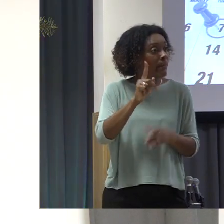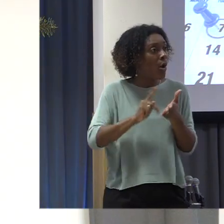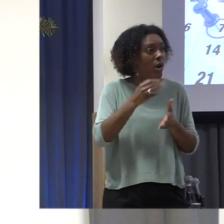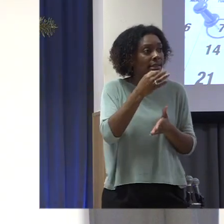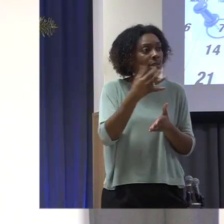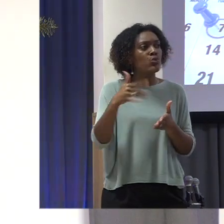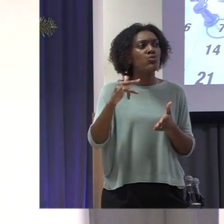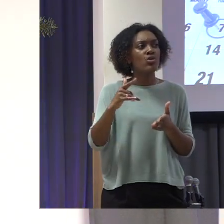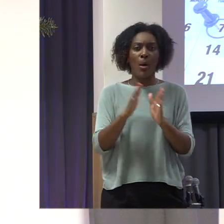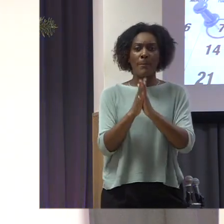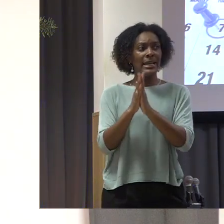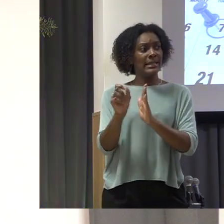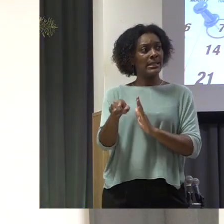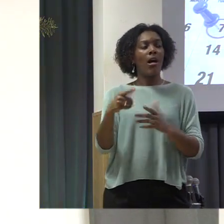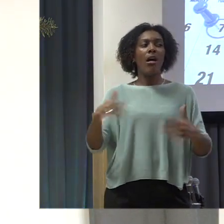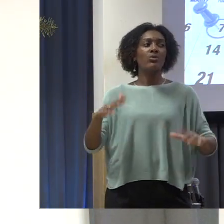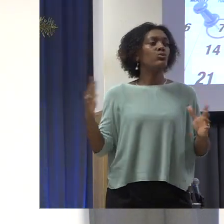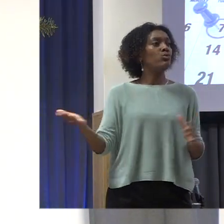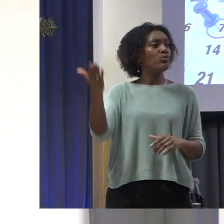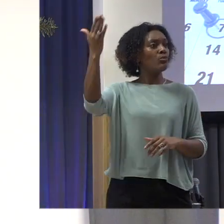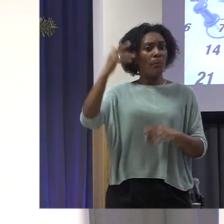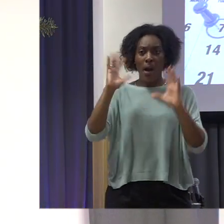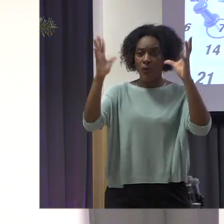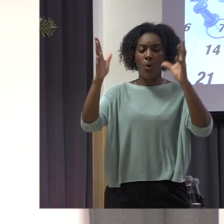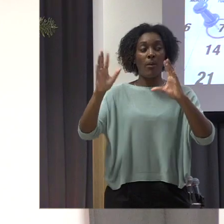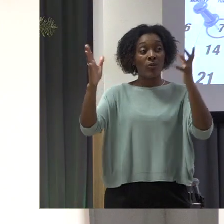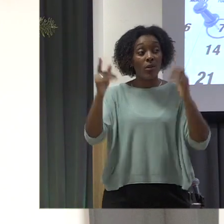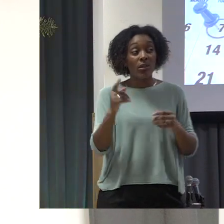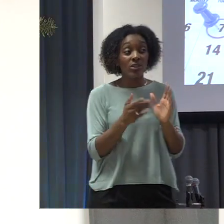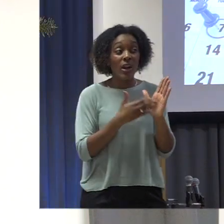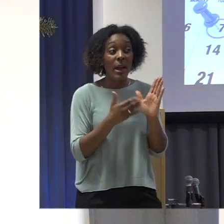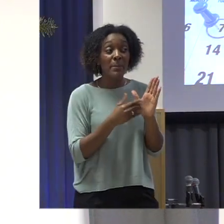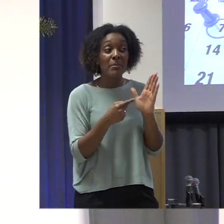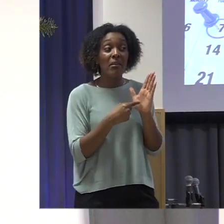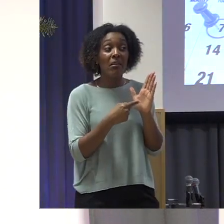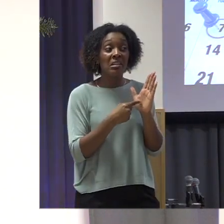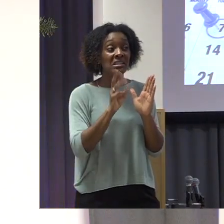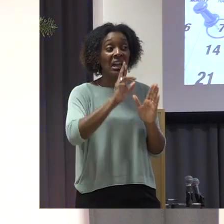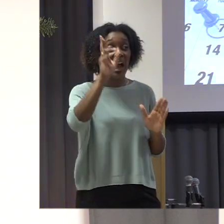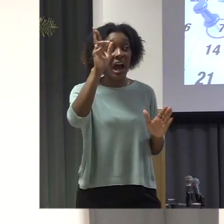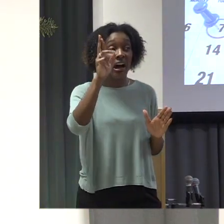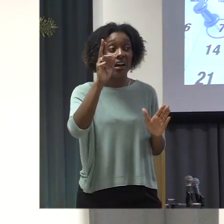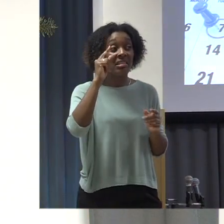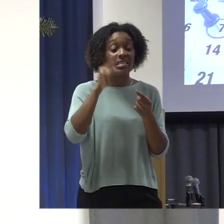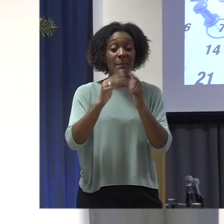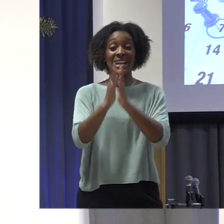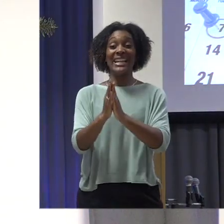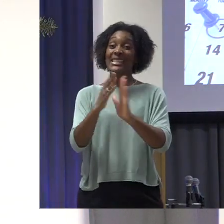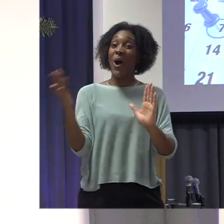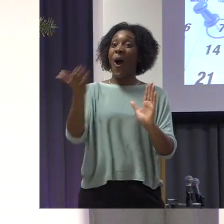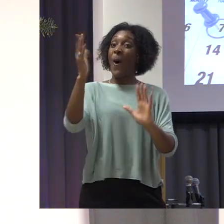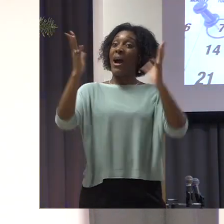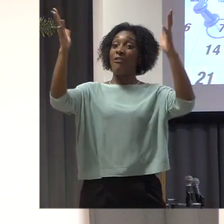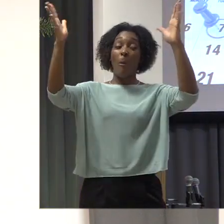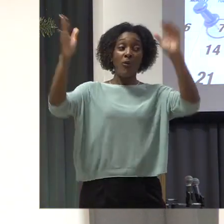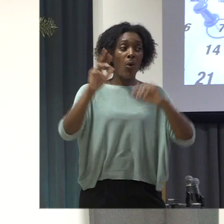Et vous pouvez pourtant voir que dans la parole de Dieu, il est très rare que Dieu porte un témoignage élogieux des églises.